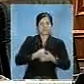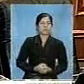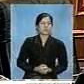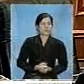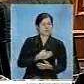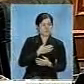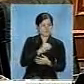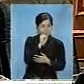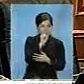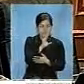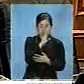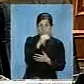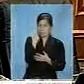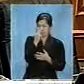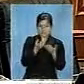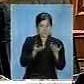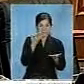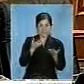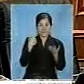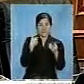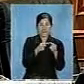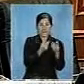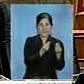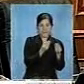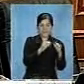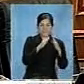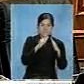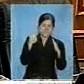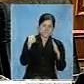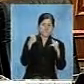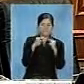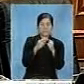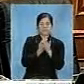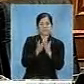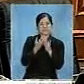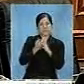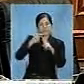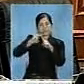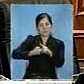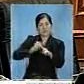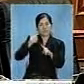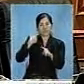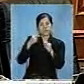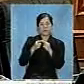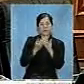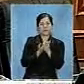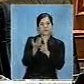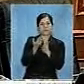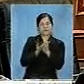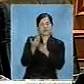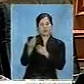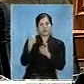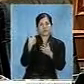ใครก็ตามที่มีที่ดินสิ่งปลูกสร้างหากนำไปดำเนินการให้เกิดค่าเช่าท่านมีหน้าที่จะต้องจ่ายภาษีโรงเรือนในอัต